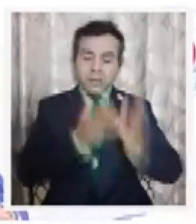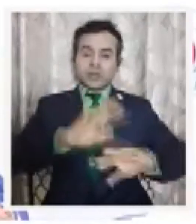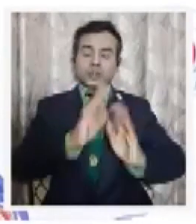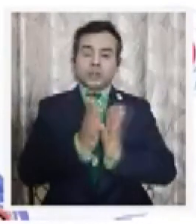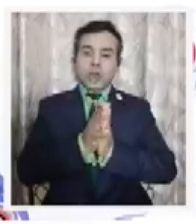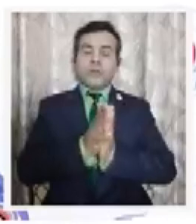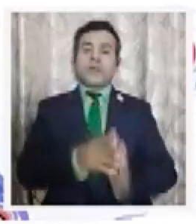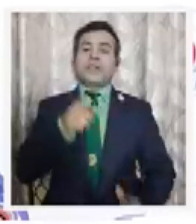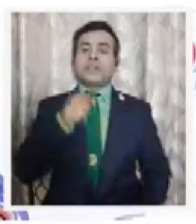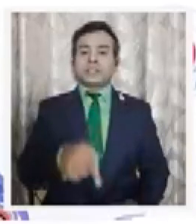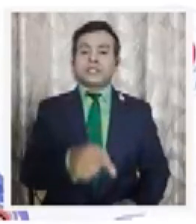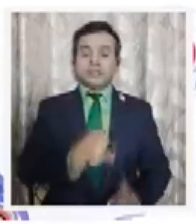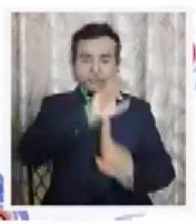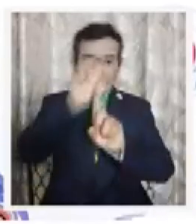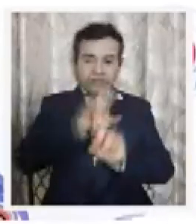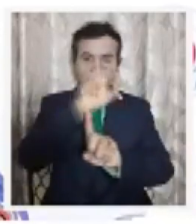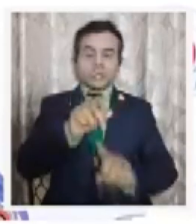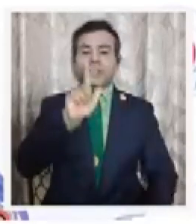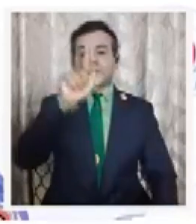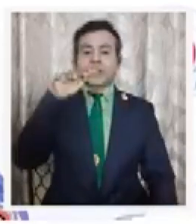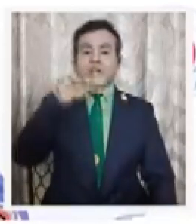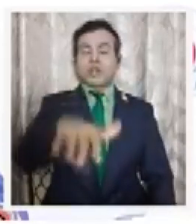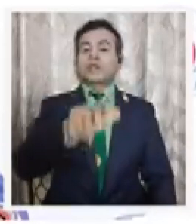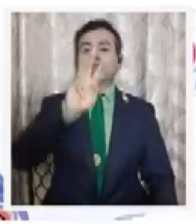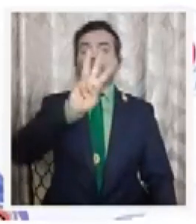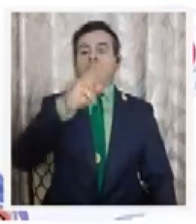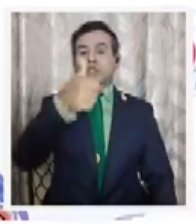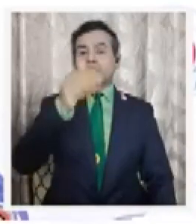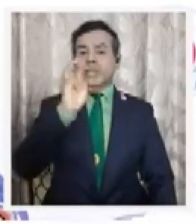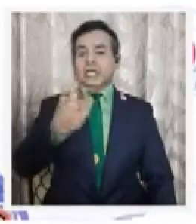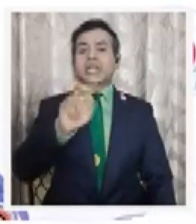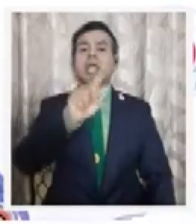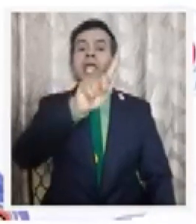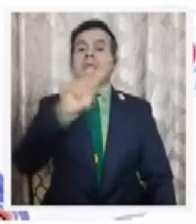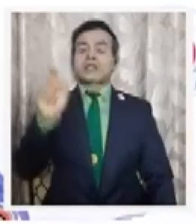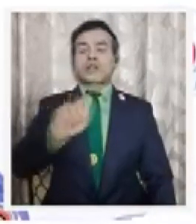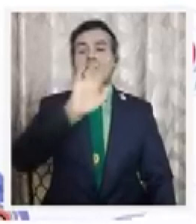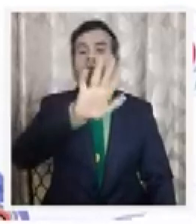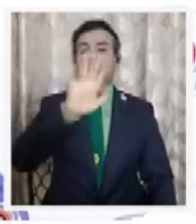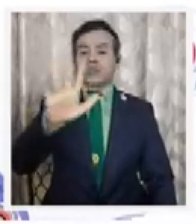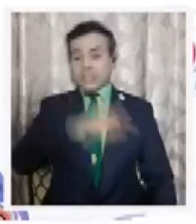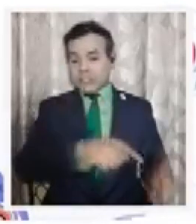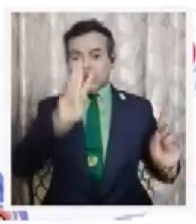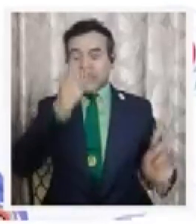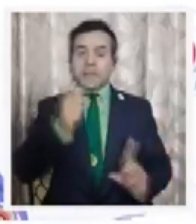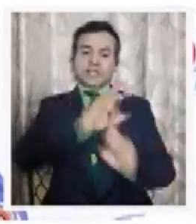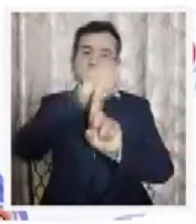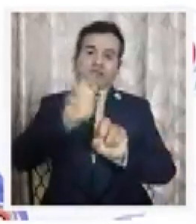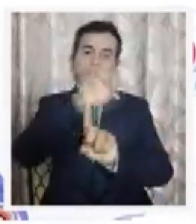সকল বিমানবন্দর, স্থল বন্দর এবং সমুদ্র বন্দর ক্যান্টনমেন্ট রেল স্টেশনে সর্বমোট স্ক্রিনিং হয়েছে